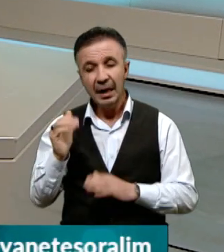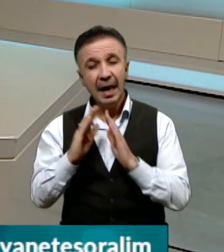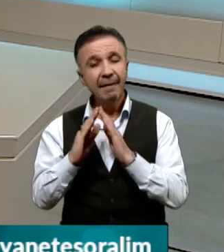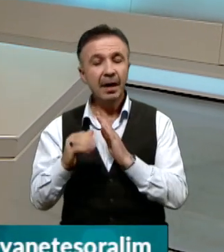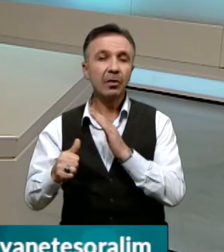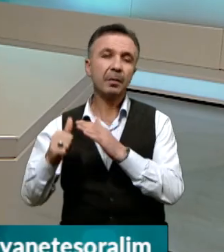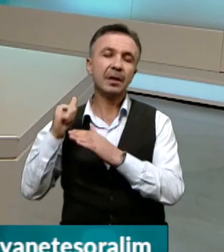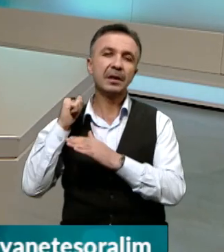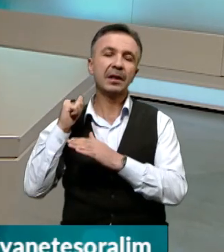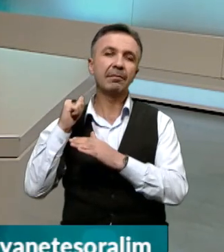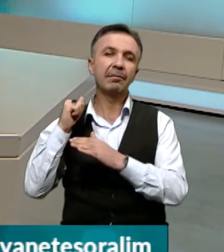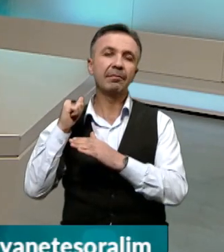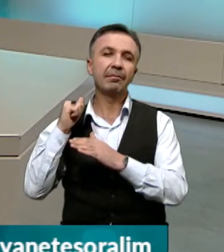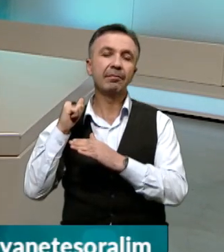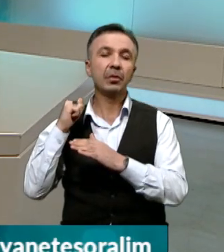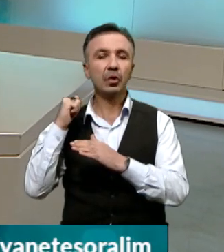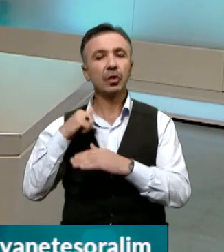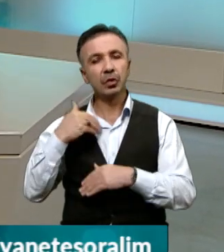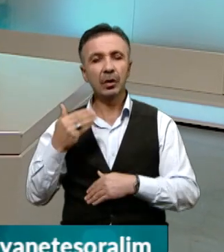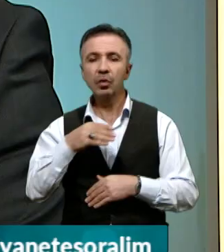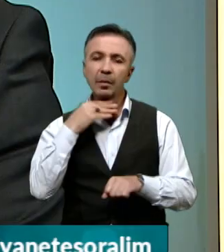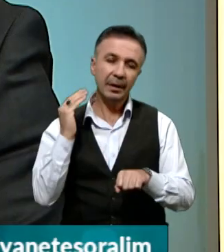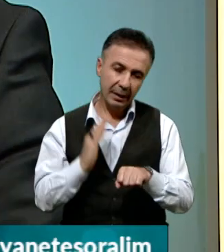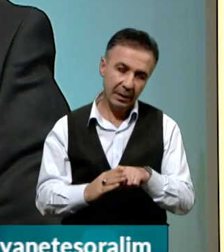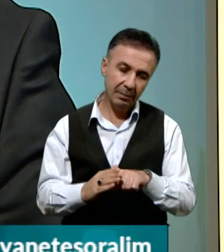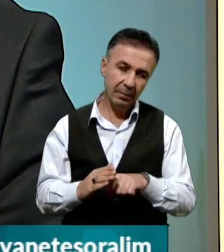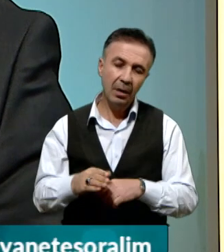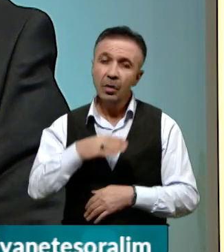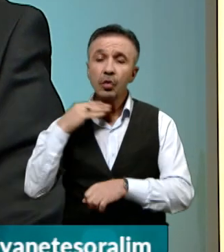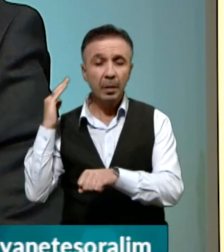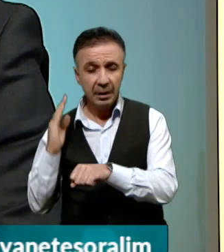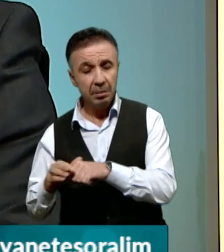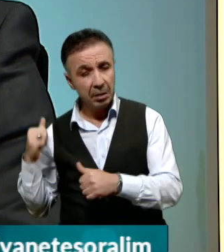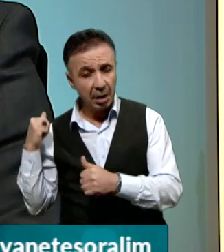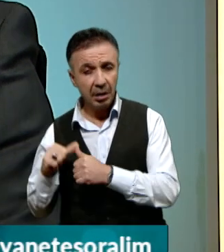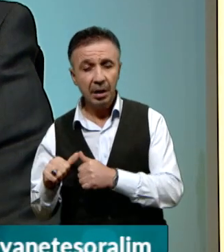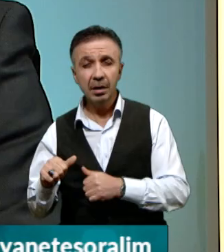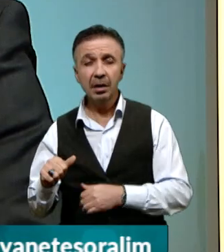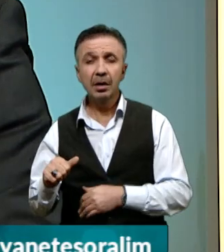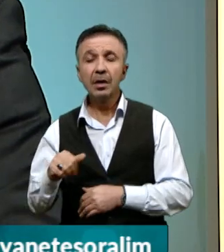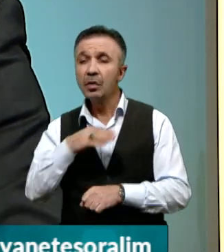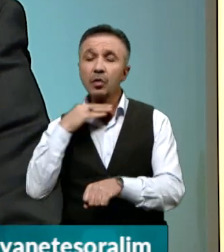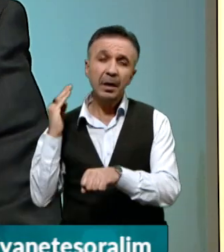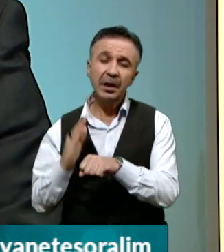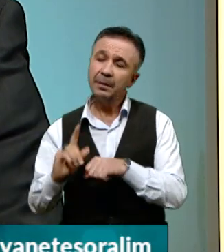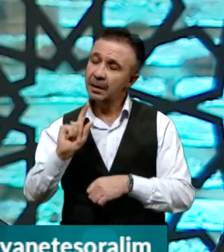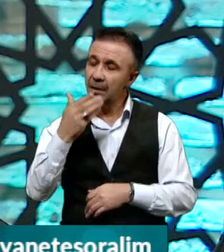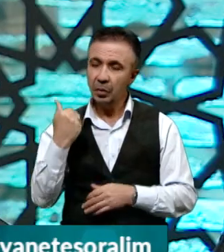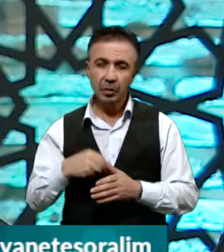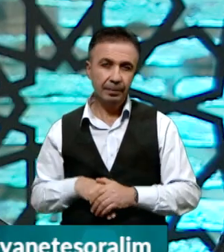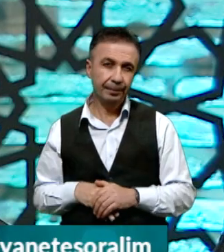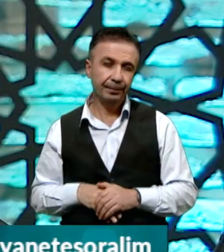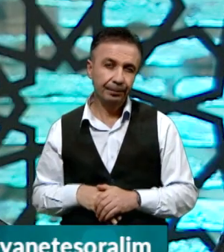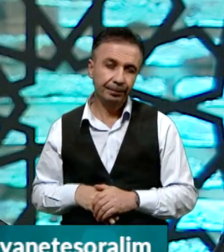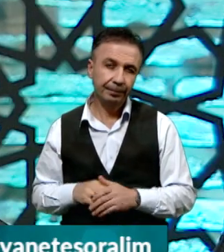zaman kesmem gerekir. Yoksa bir ibadet icra edildiyse tekrar bir daha yapmaya gerek yoktur. Bu şey gibi hani bilmiyorum ne